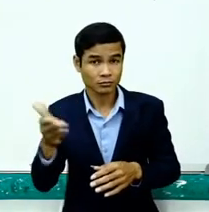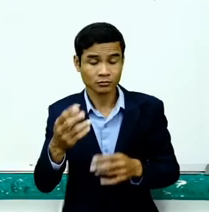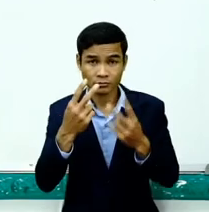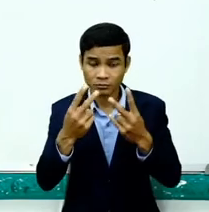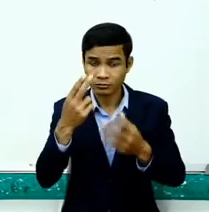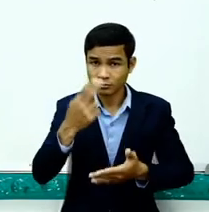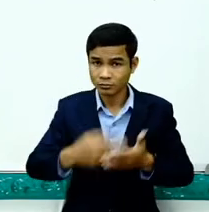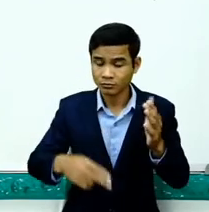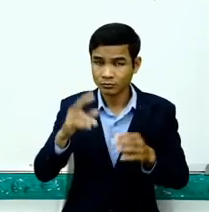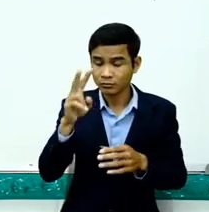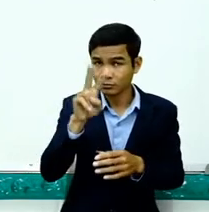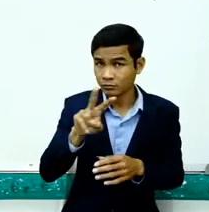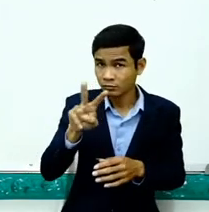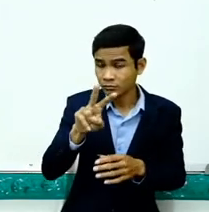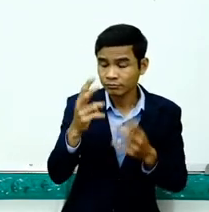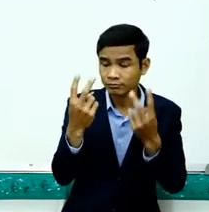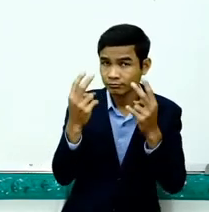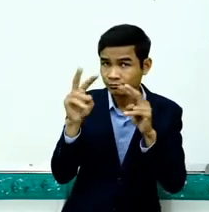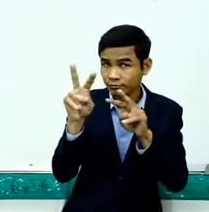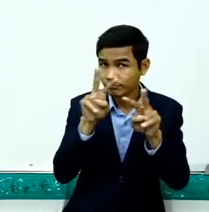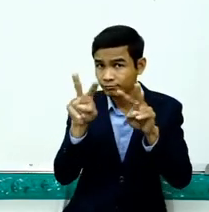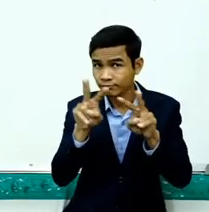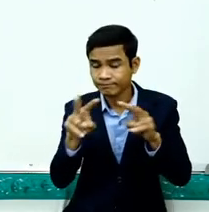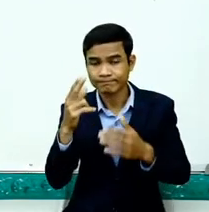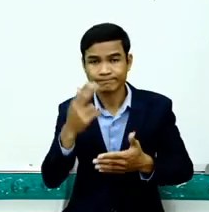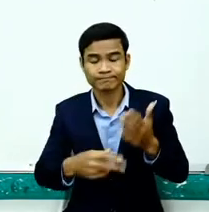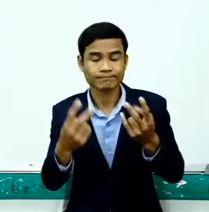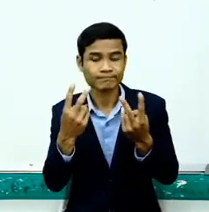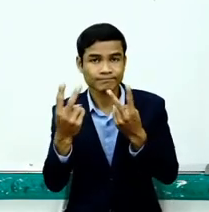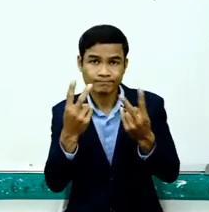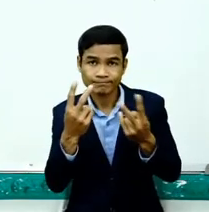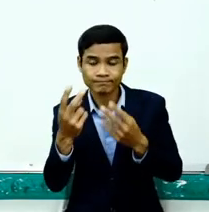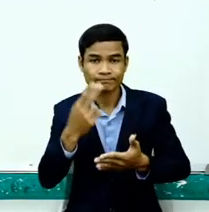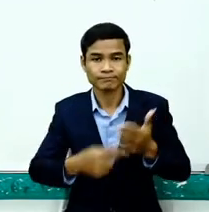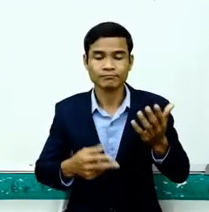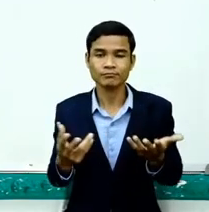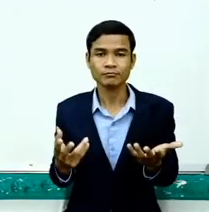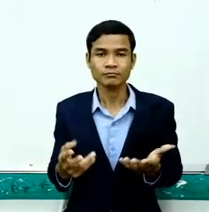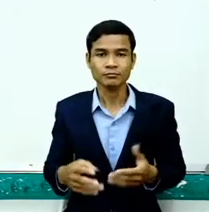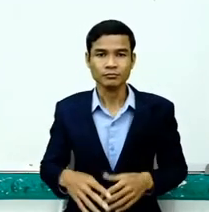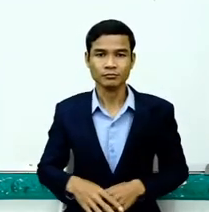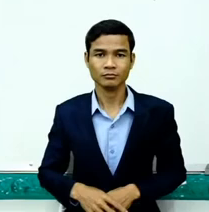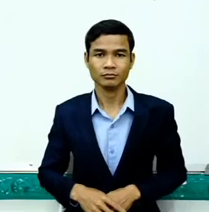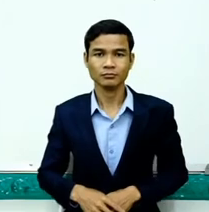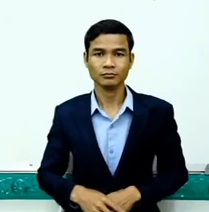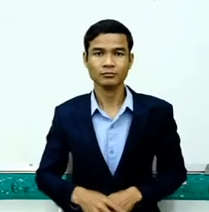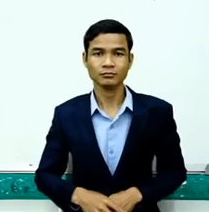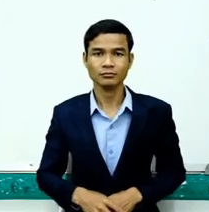ตันตันตันก่อนเมื่อตอนนี้จะรูปเพียบเอาไว้ก่อนสกอลอัพเมียนเคยไอ้คลาสได้ก่อน